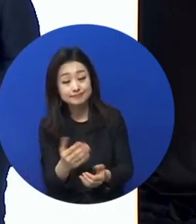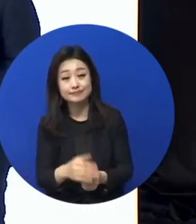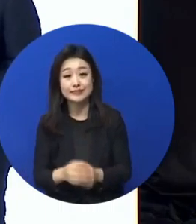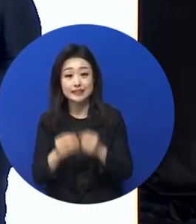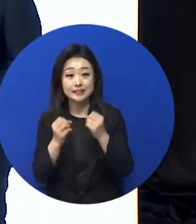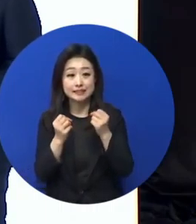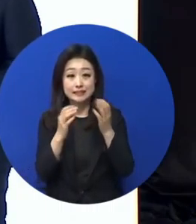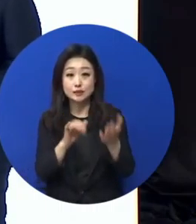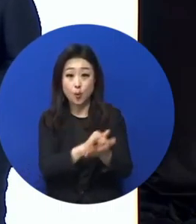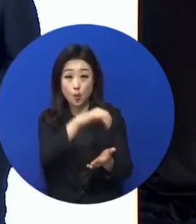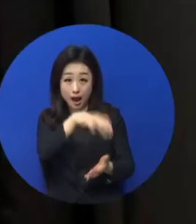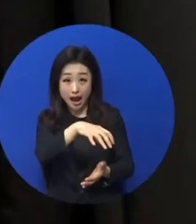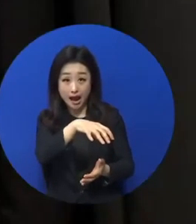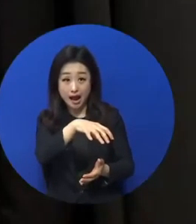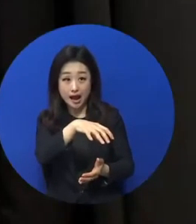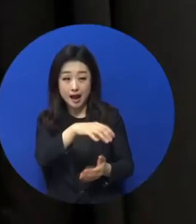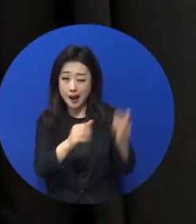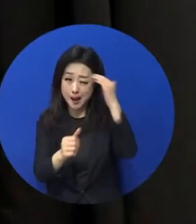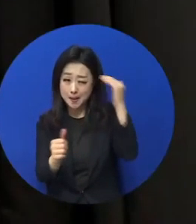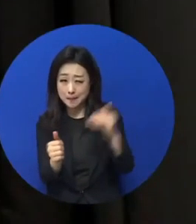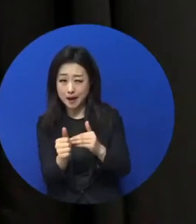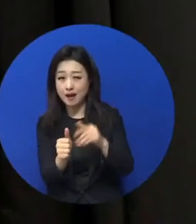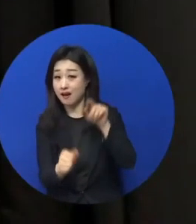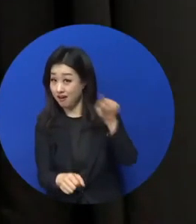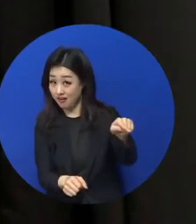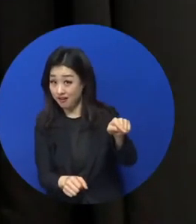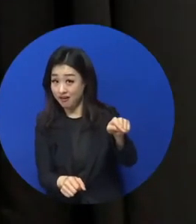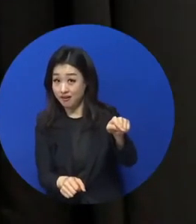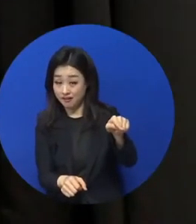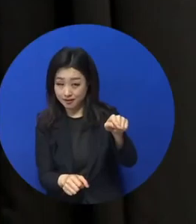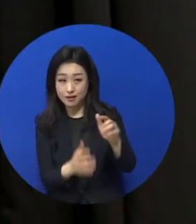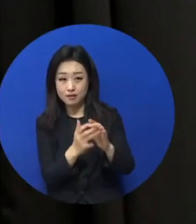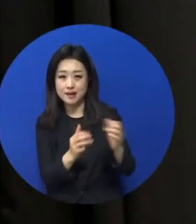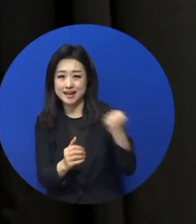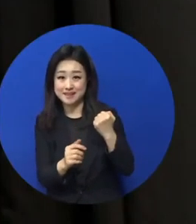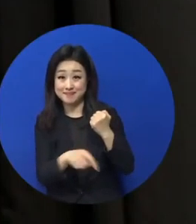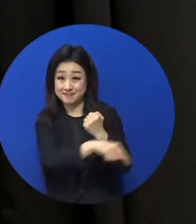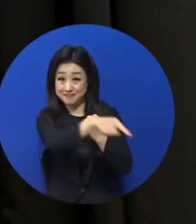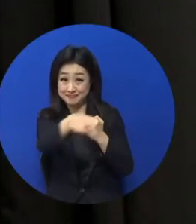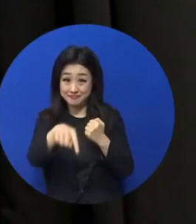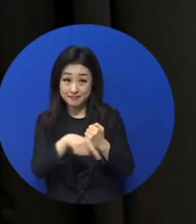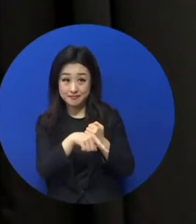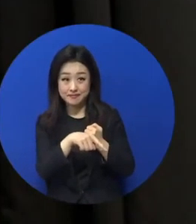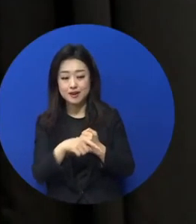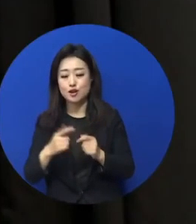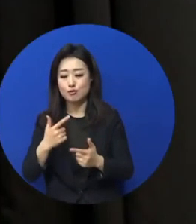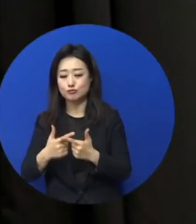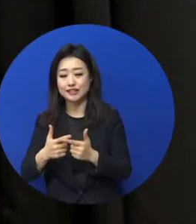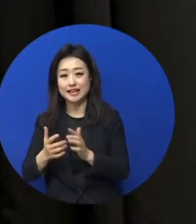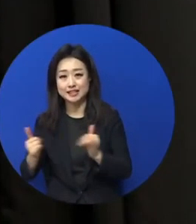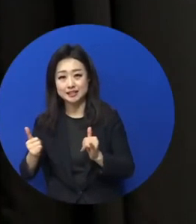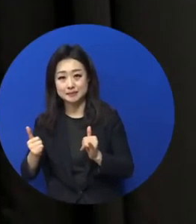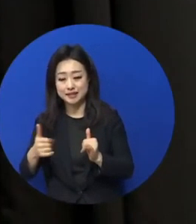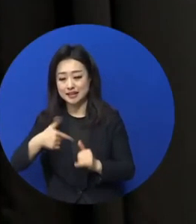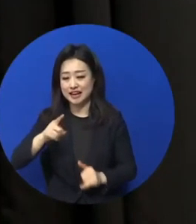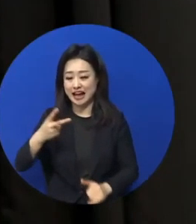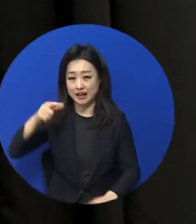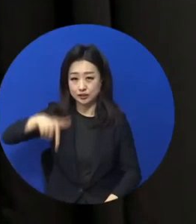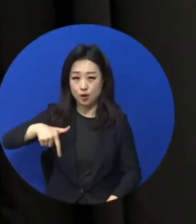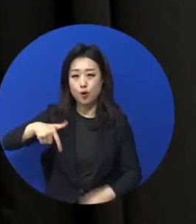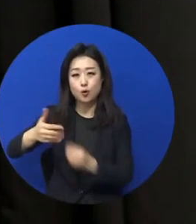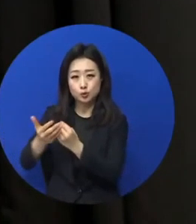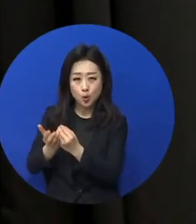신공항을 회방 놓았던 분들, 침묵했던 분들, 부산 시민 모두가 합심해서 가덕공항을